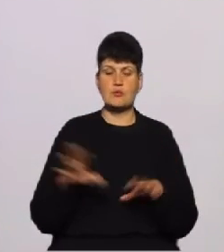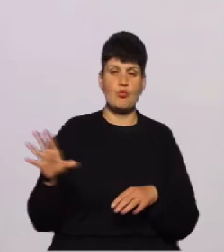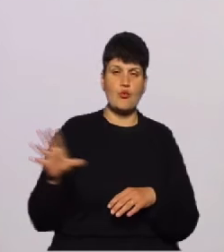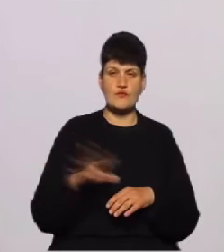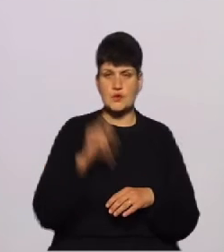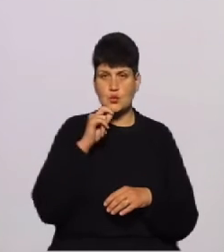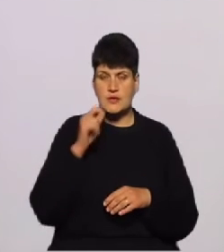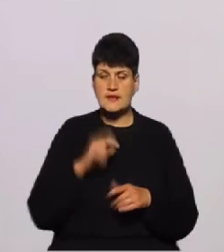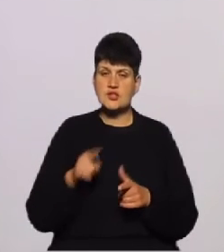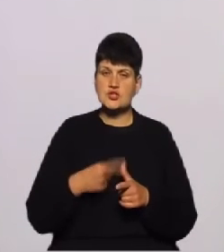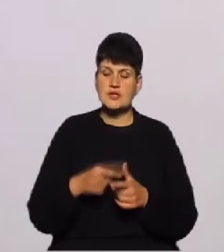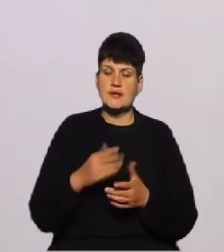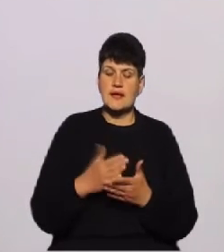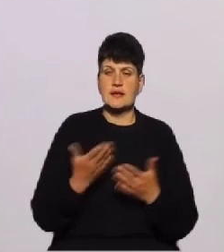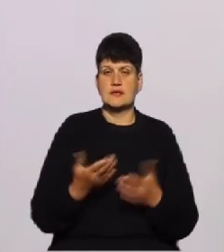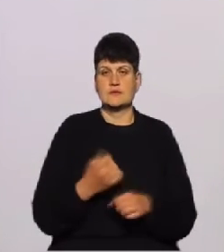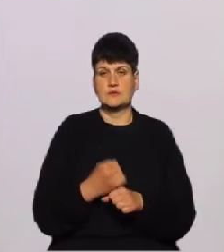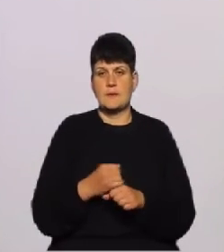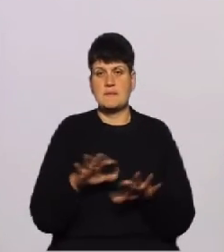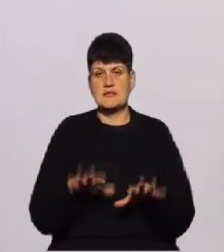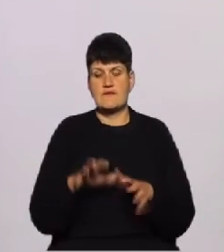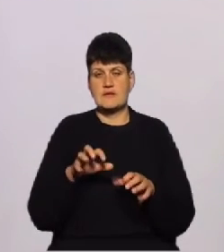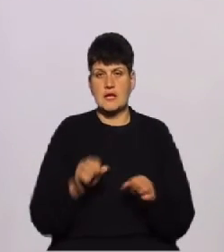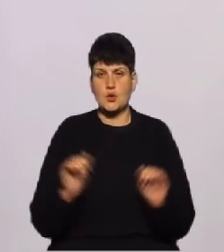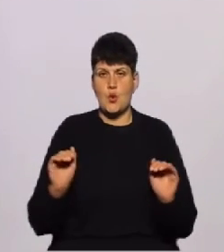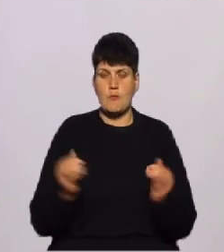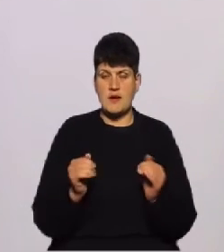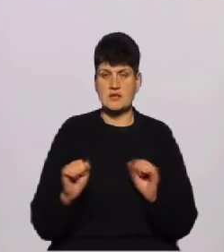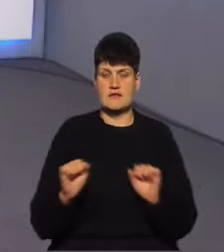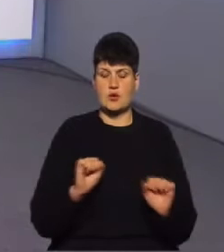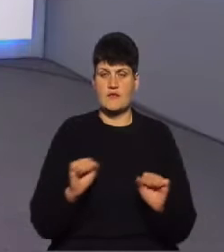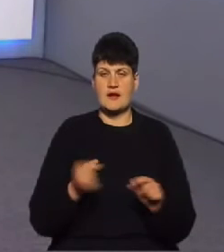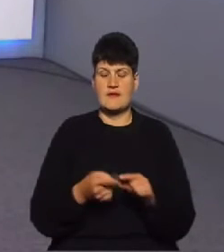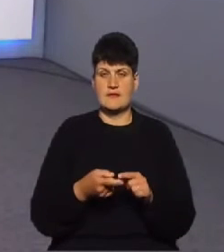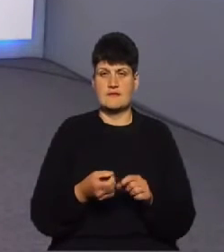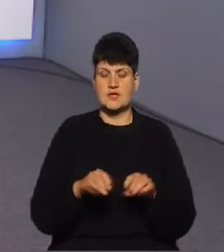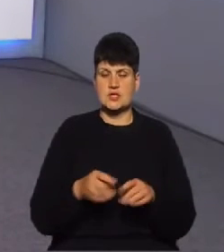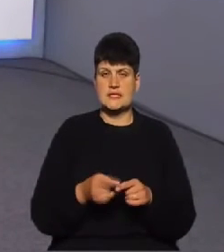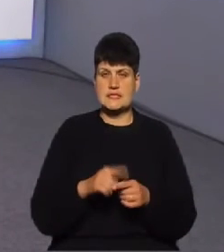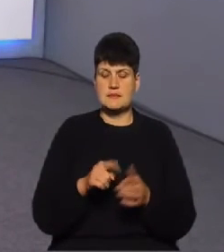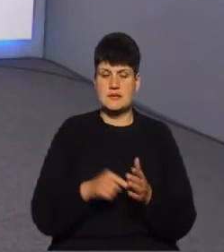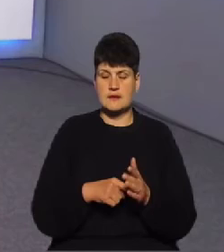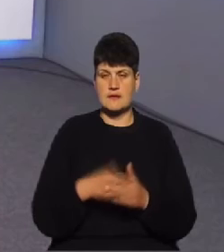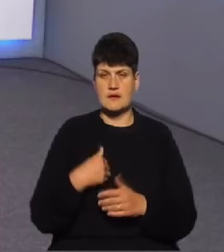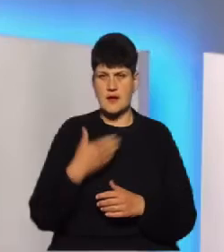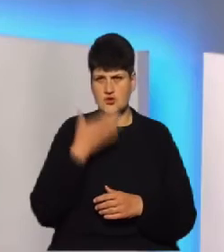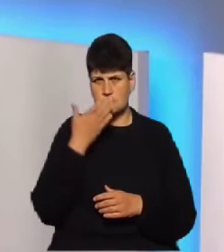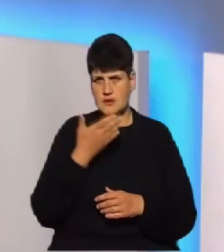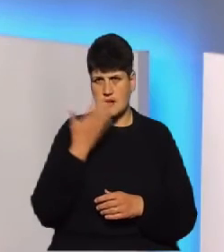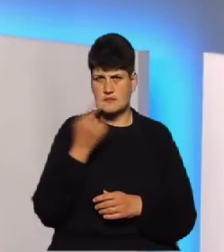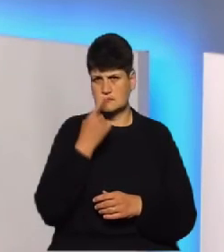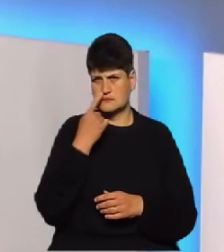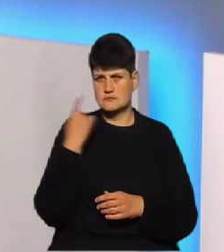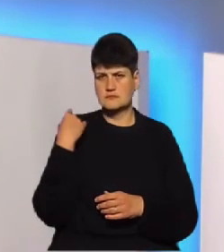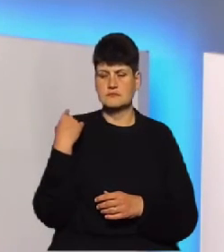є якісь повноваження місцевої влади, якимось чином обмежити, врегулювати ці питання? Але знаєте, я десь читав, буквально, якщо я не помиляюся,